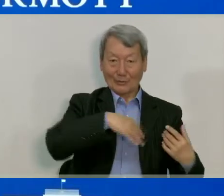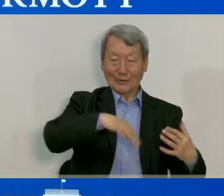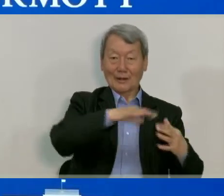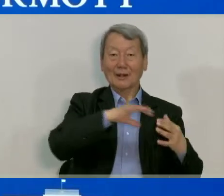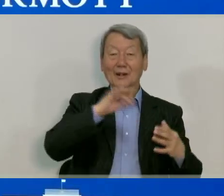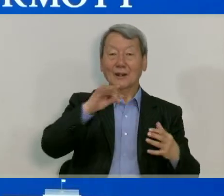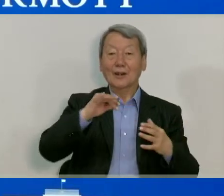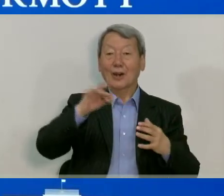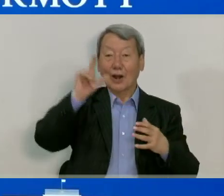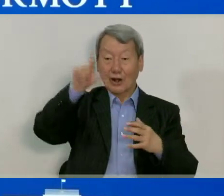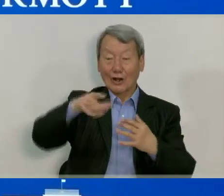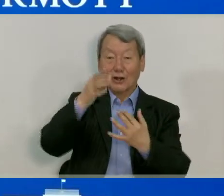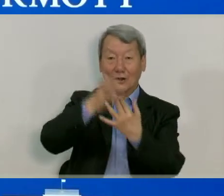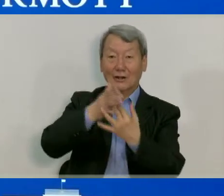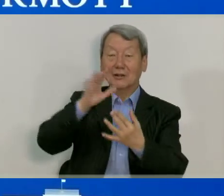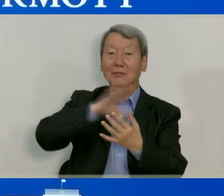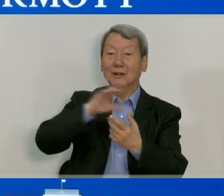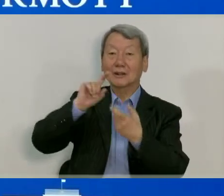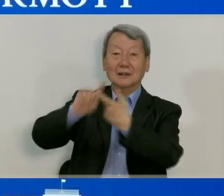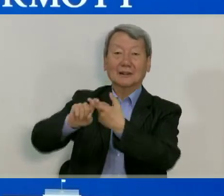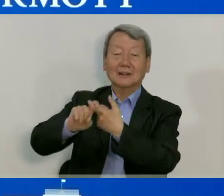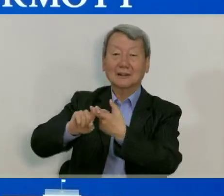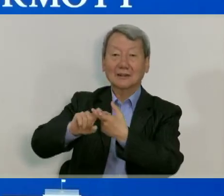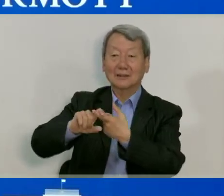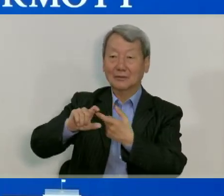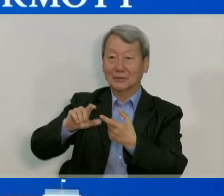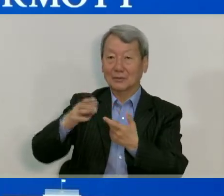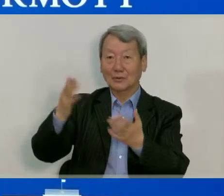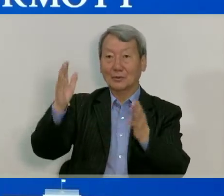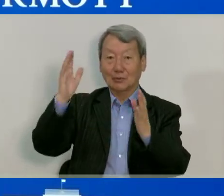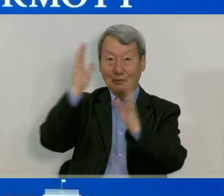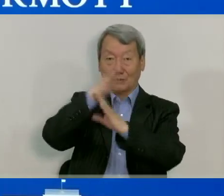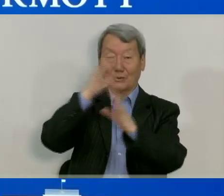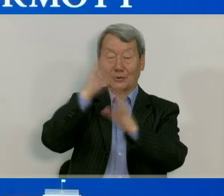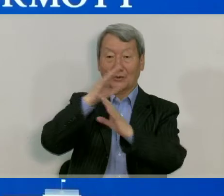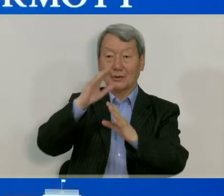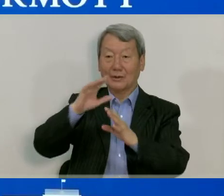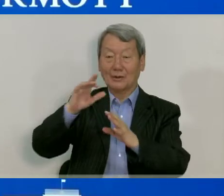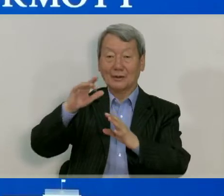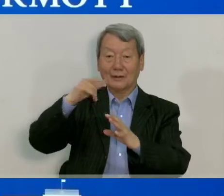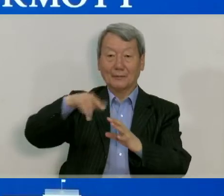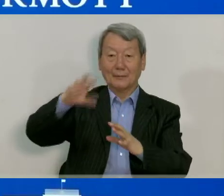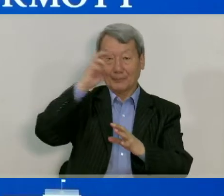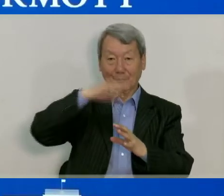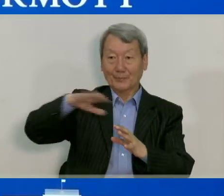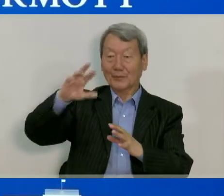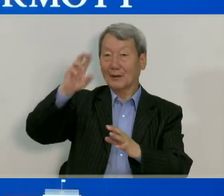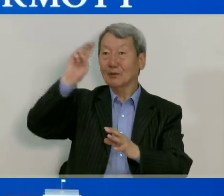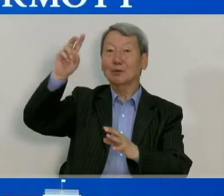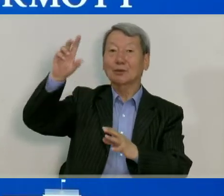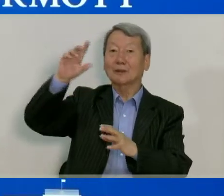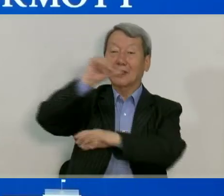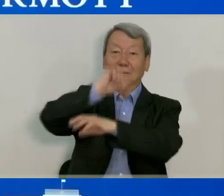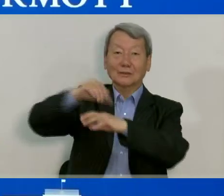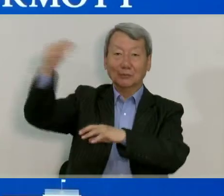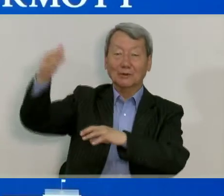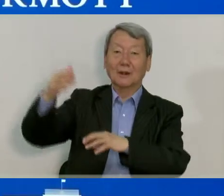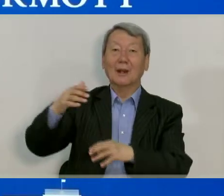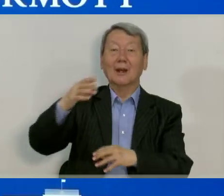и часть заболевших были заражены в неблагополучных по эпидситуации странах.